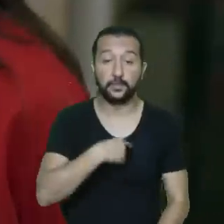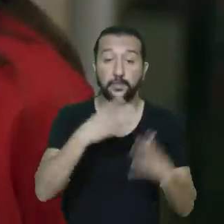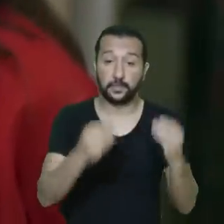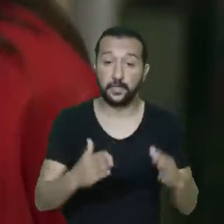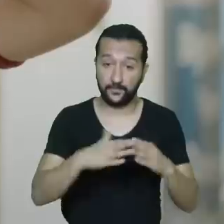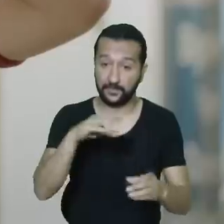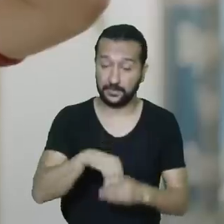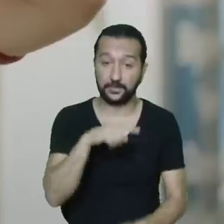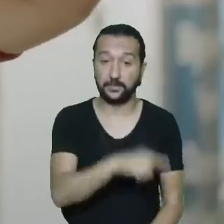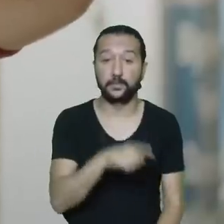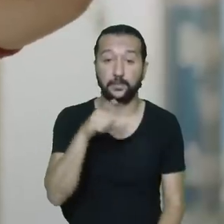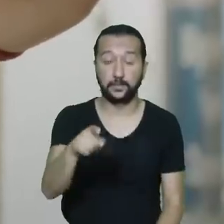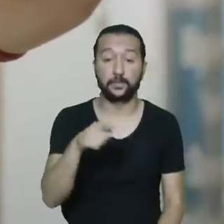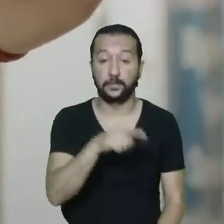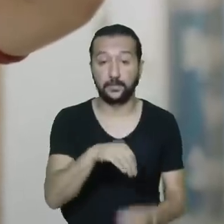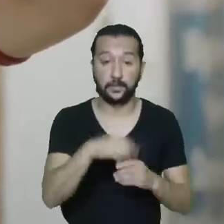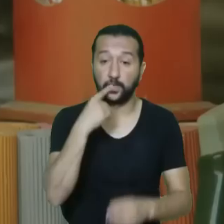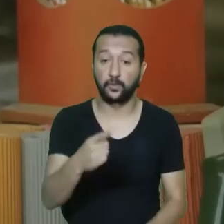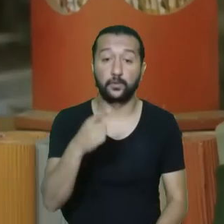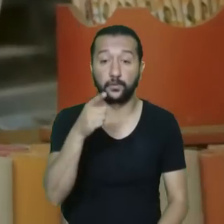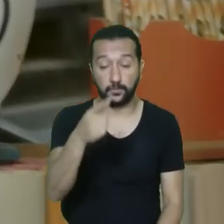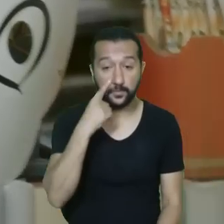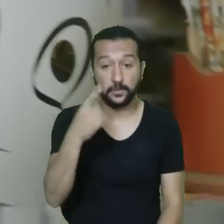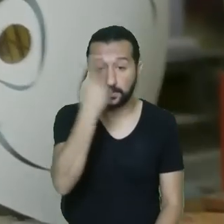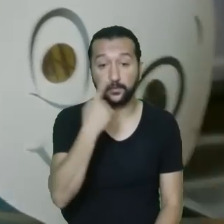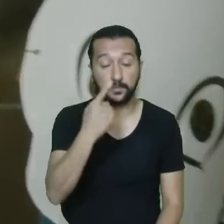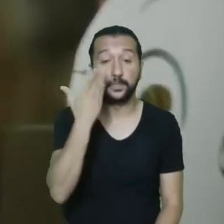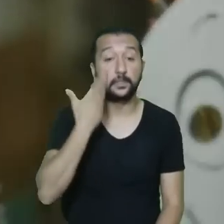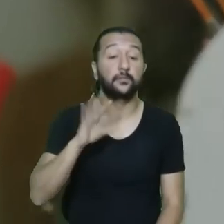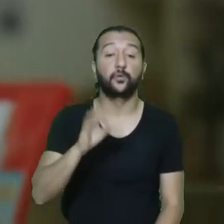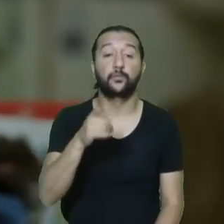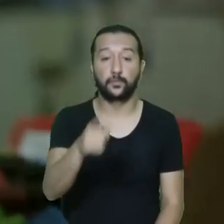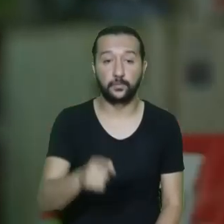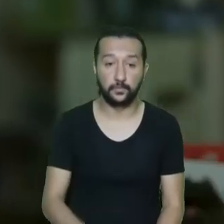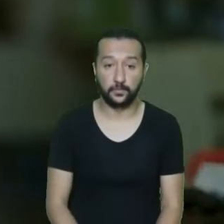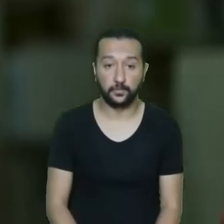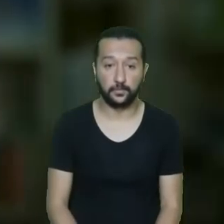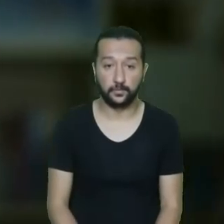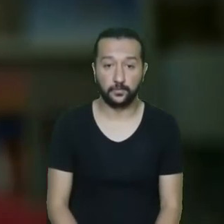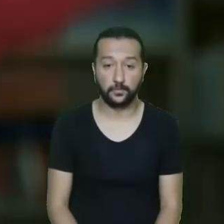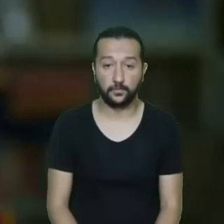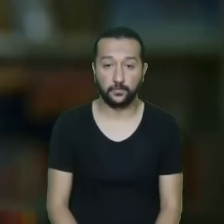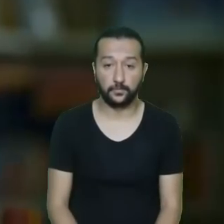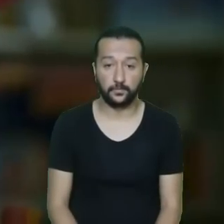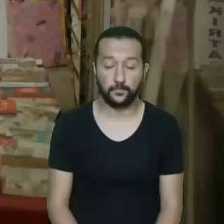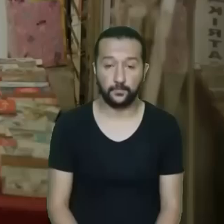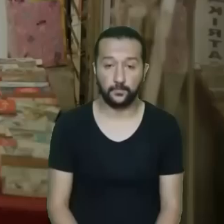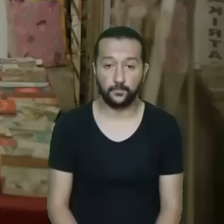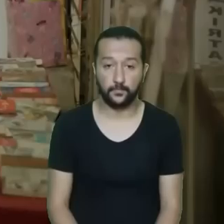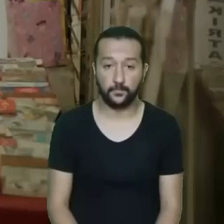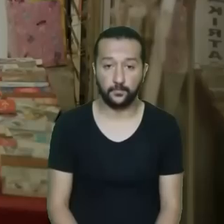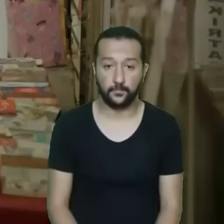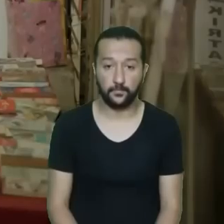Bizdeler Sibel. Siz hiç Kespi izlemiyor mu? Televizyon izlemiyor mu? Kespi. Önünde durdukları kırtasiyenin